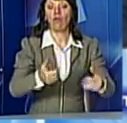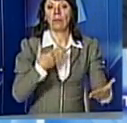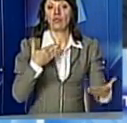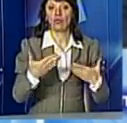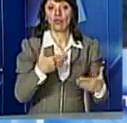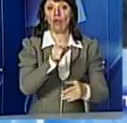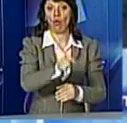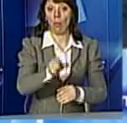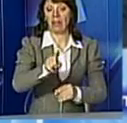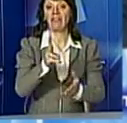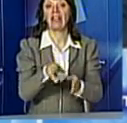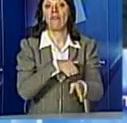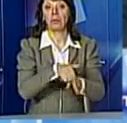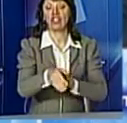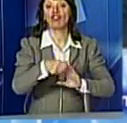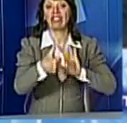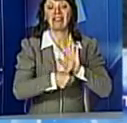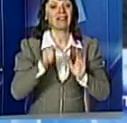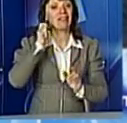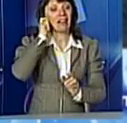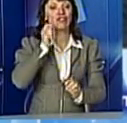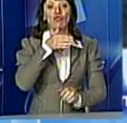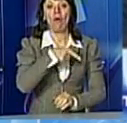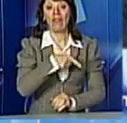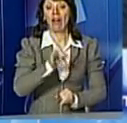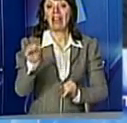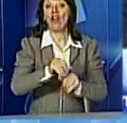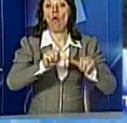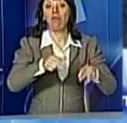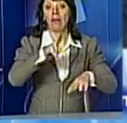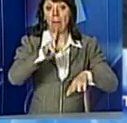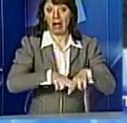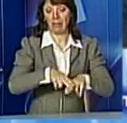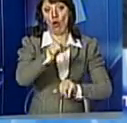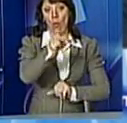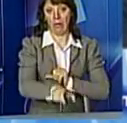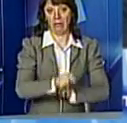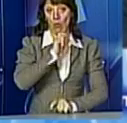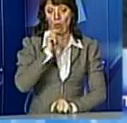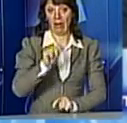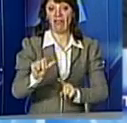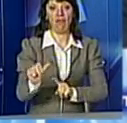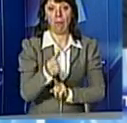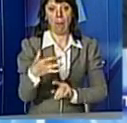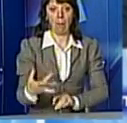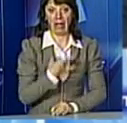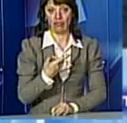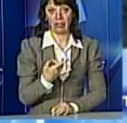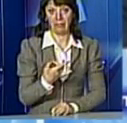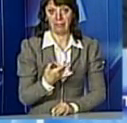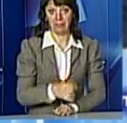громадян які досягли 16-тирічного віку та оформлюють паспорт громадян України вперше